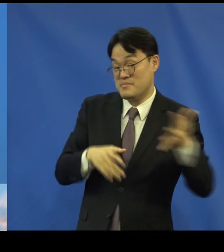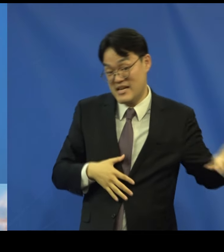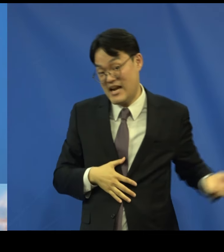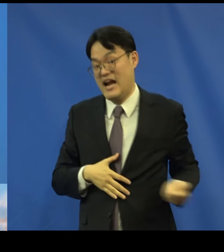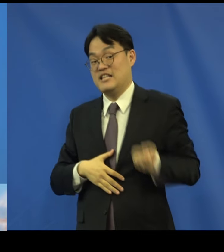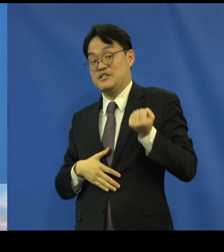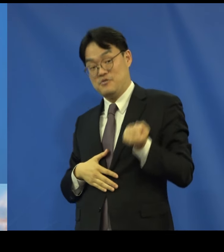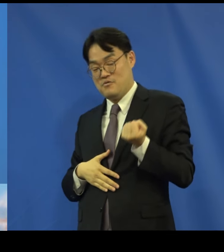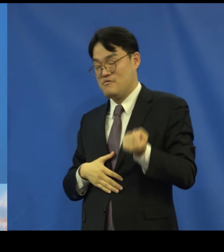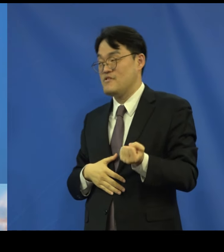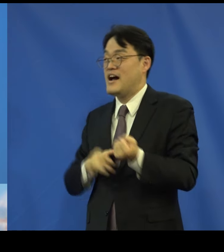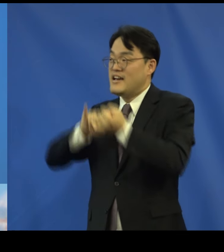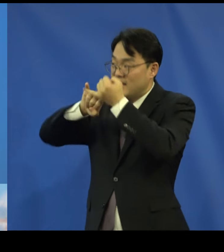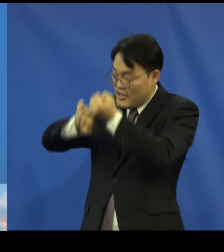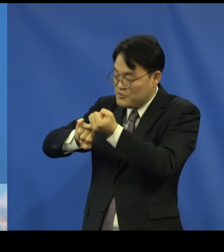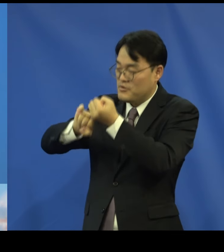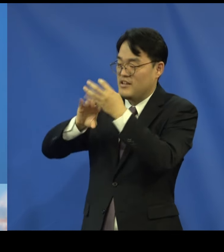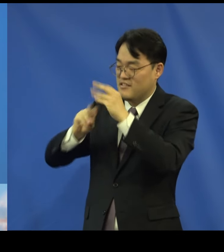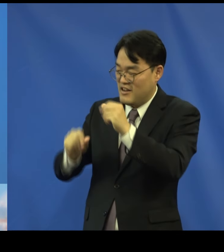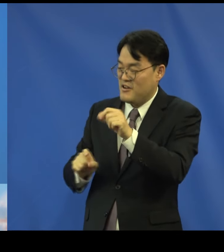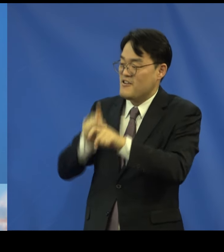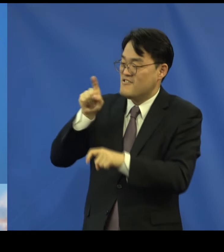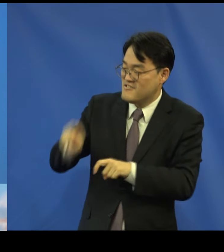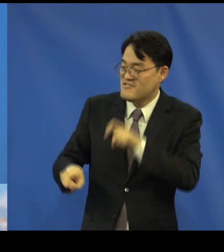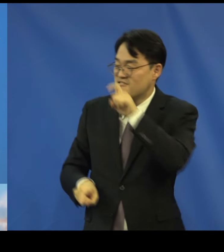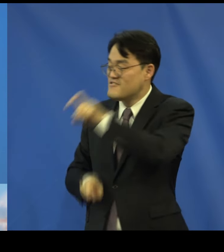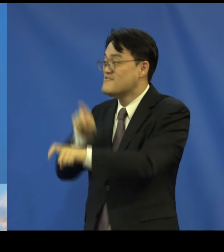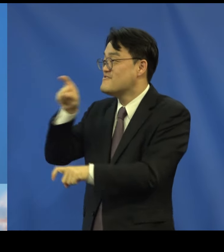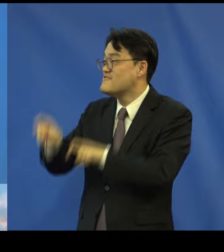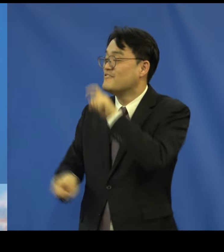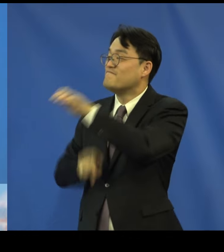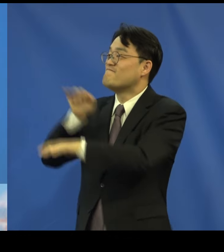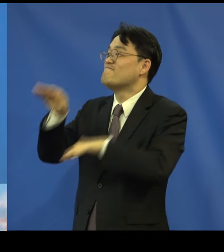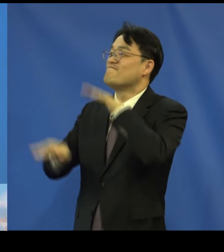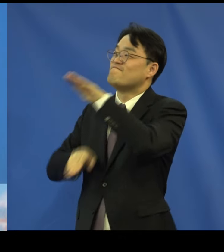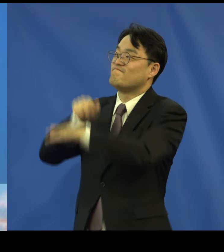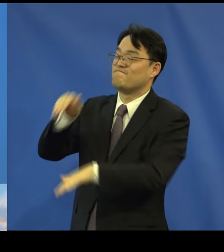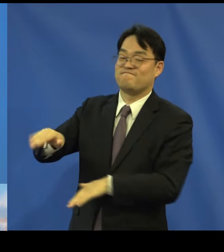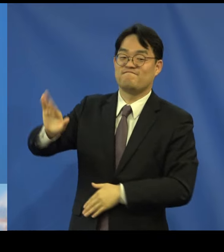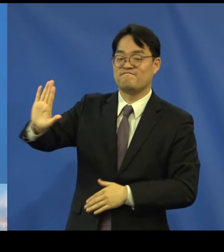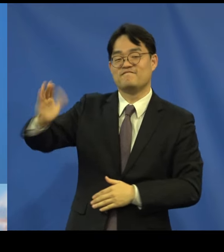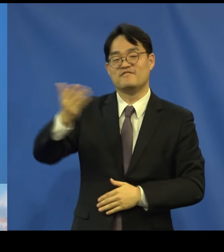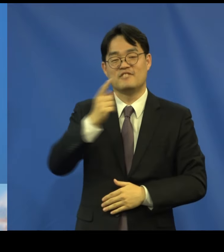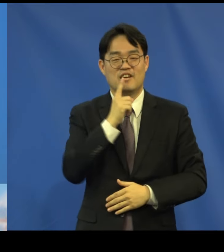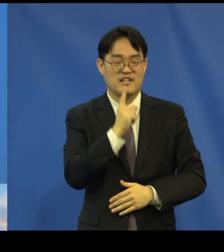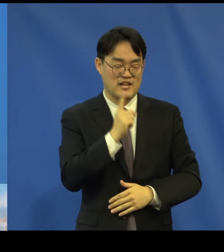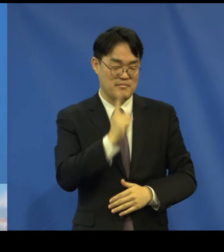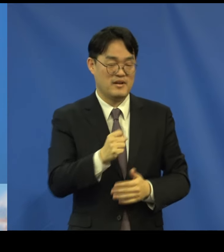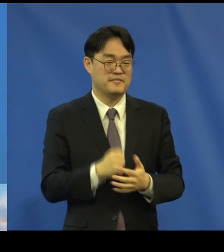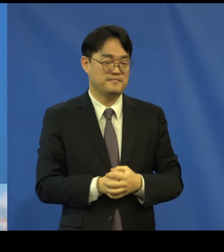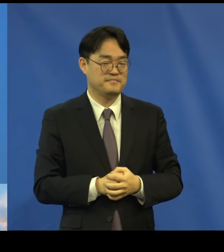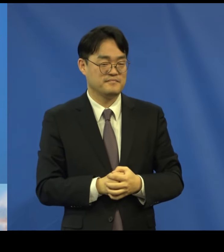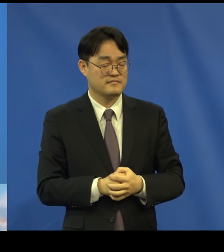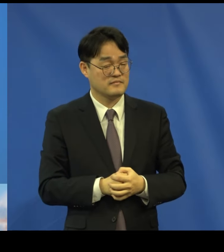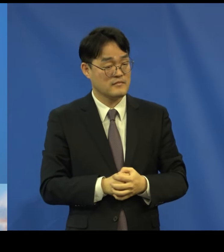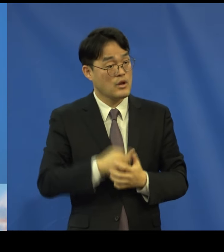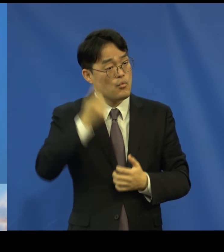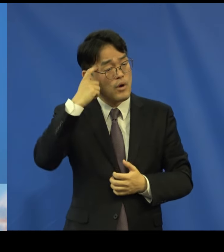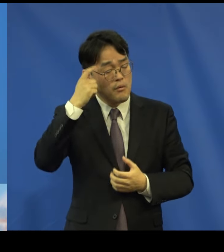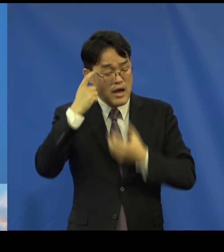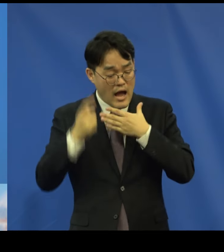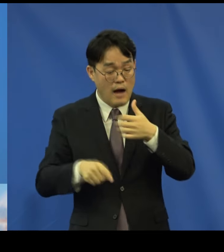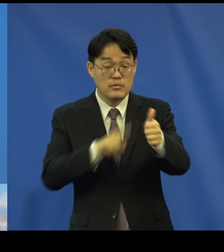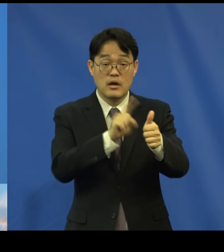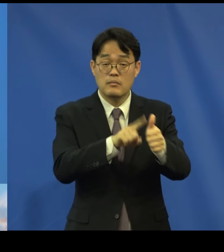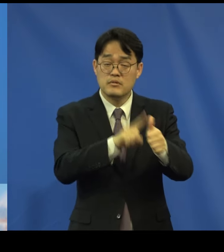땅에 있는 것 같이 약속의 땅에 거류하며 동일한 약속을 유업으로 함께 받은 이삭 및 야곱과 더불어 장막에 거하신 이는 그가 하나님이